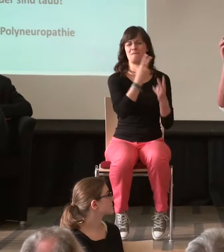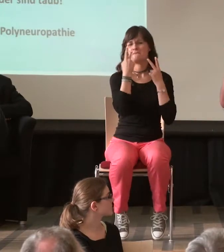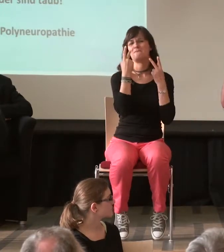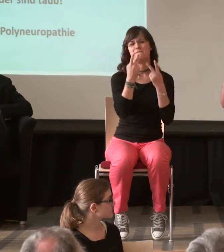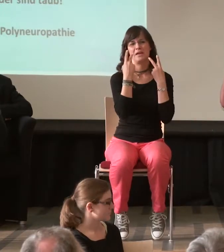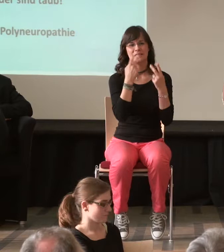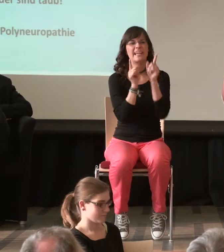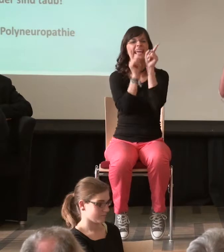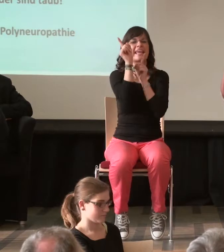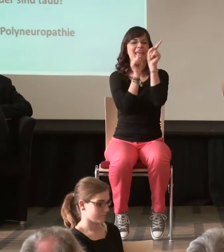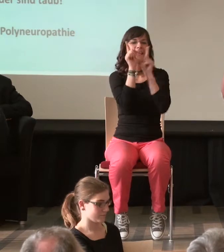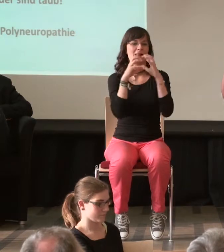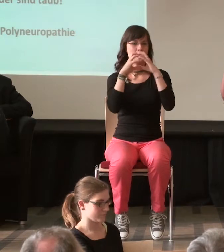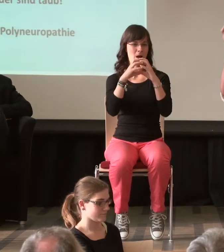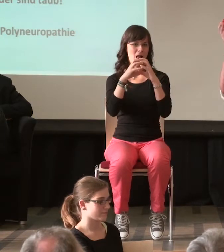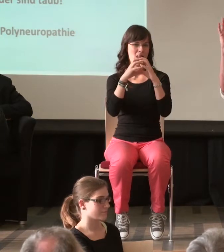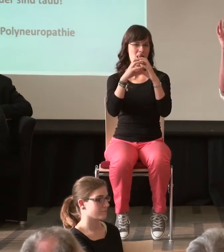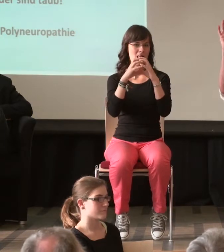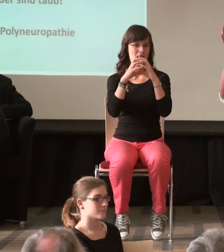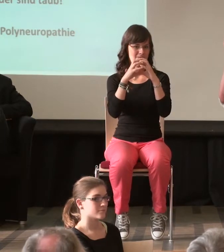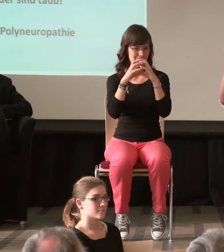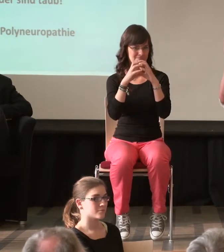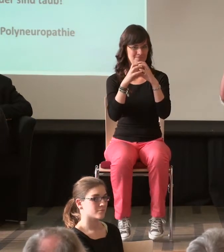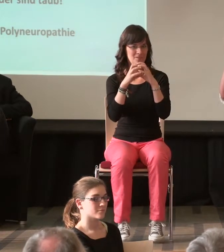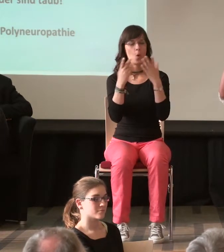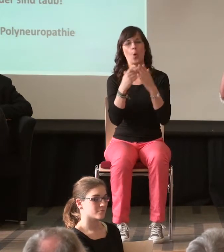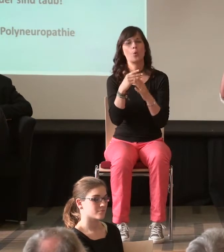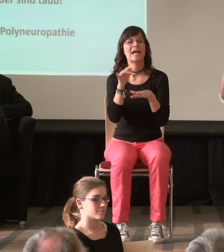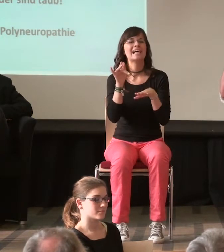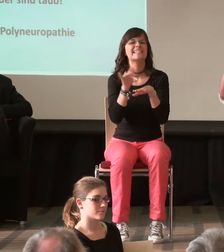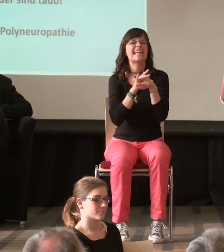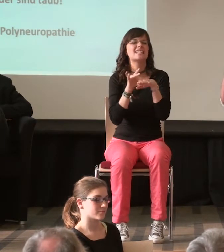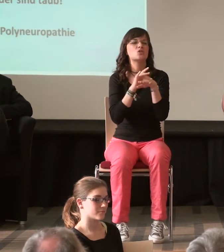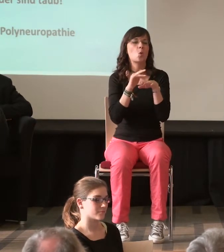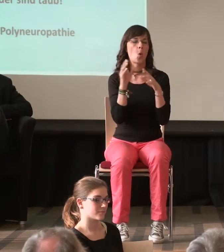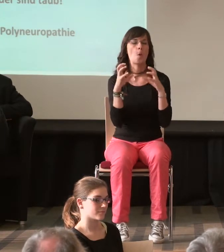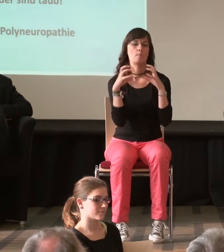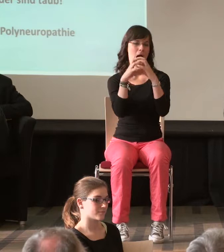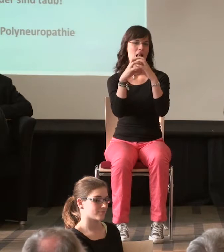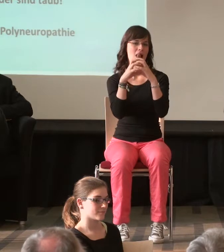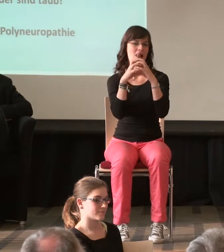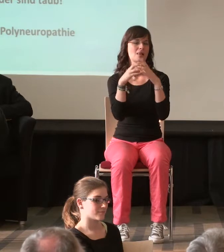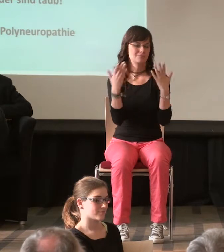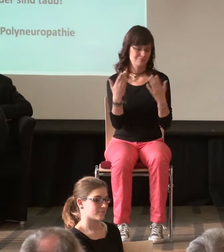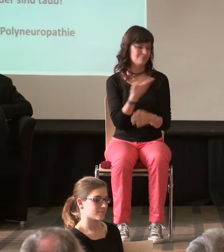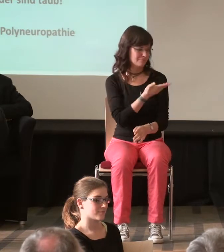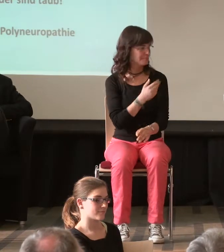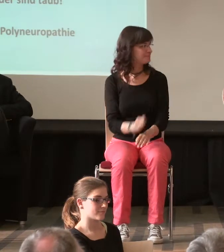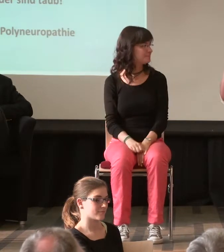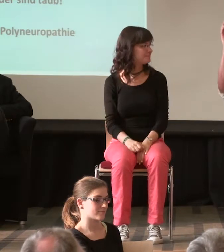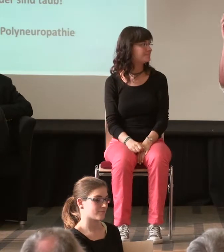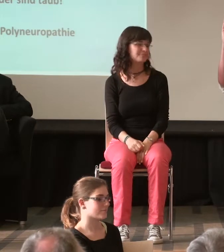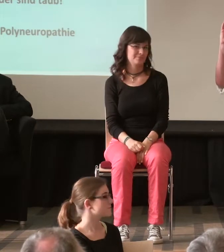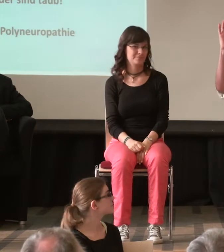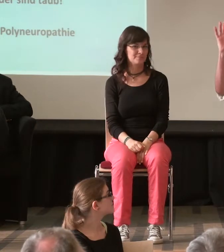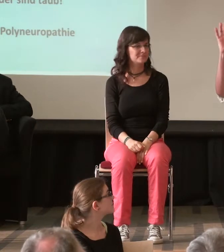ist der sogenannte Igelball, ja, oder Sensiball, Sensomotorischer Ball, damit